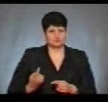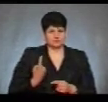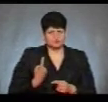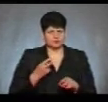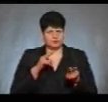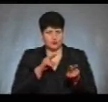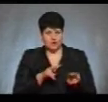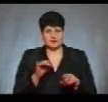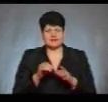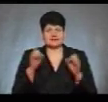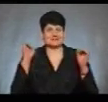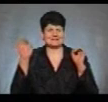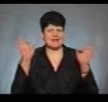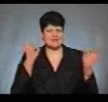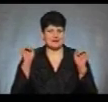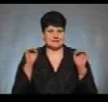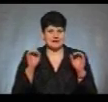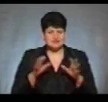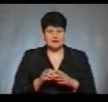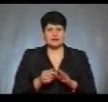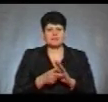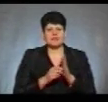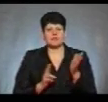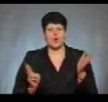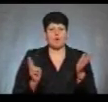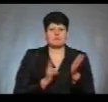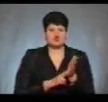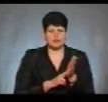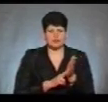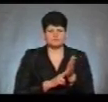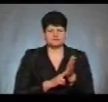під сигналізацією. Ми кабінет опечатуємо.